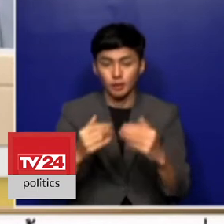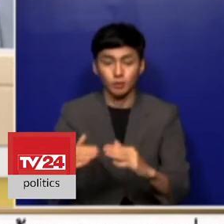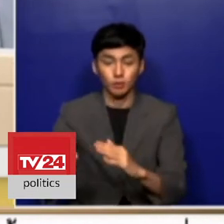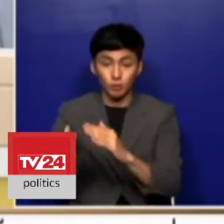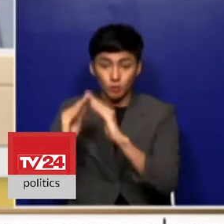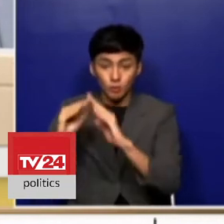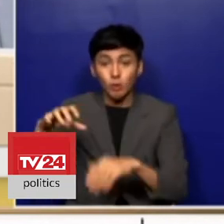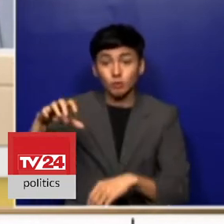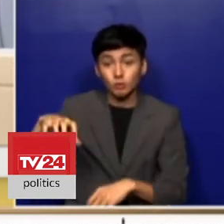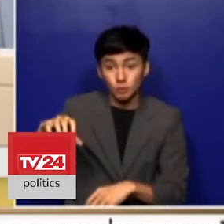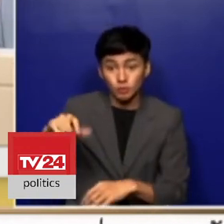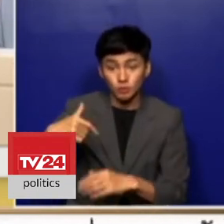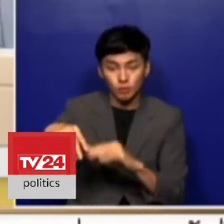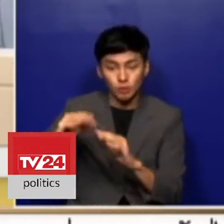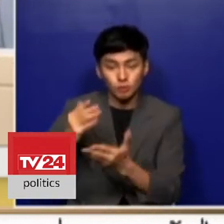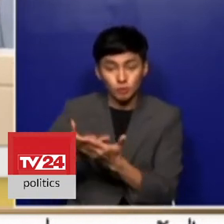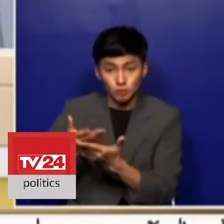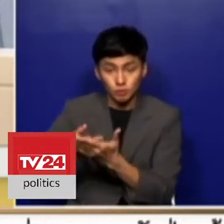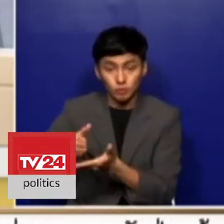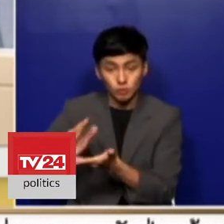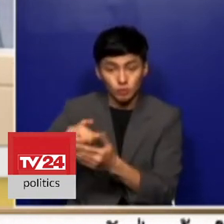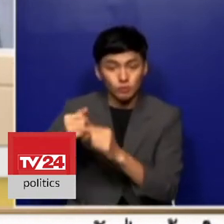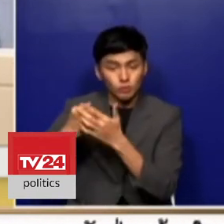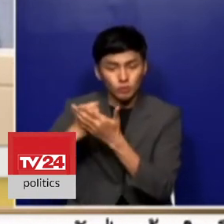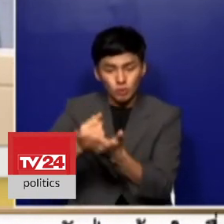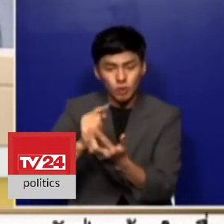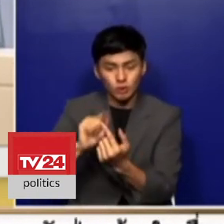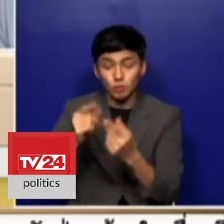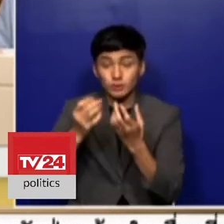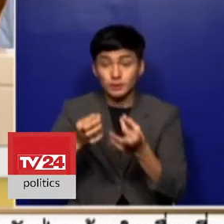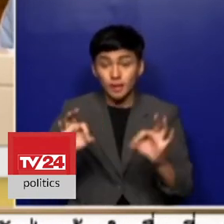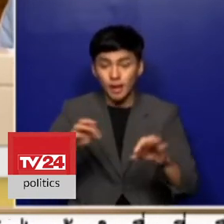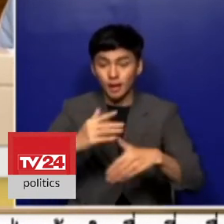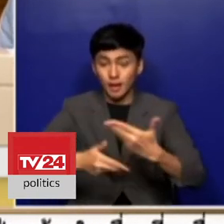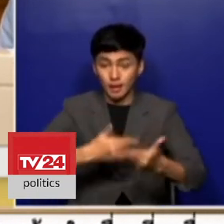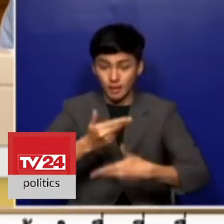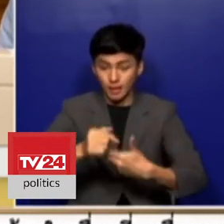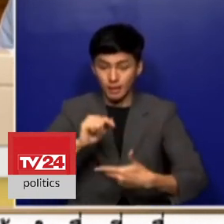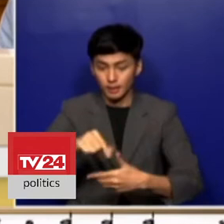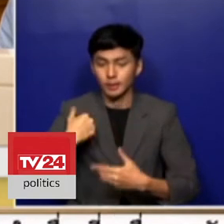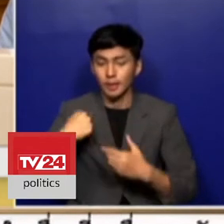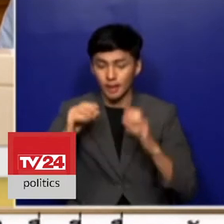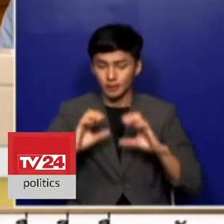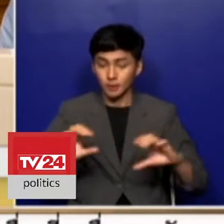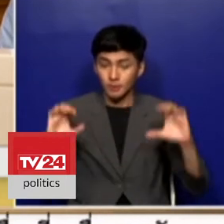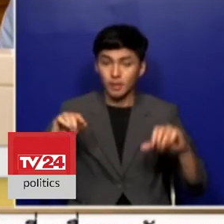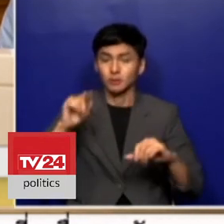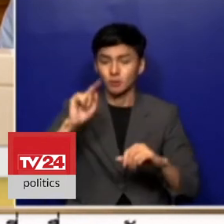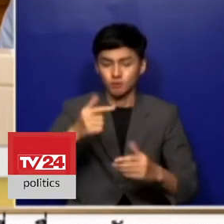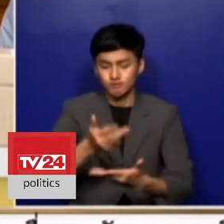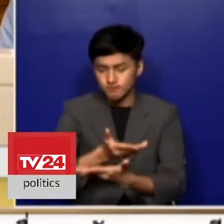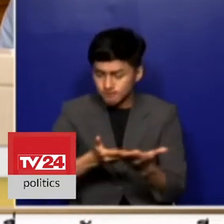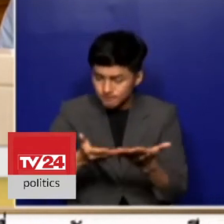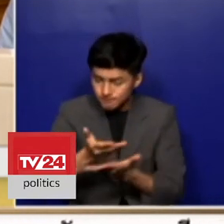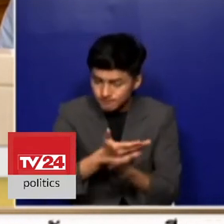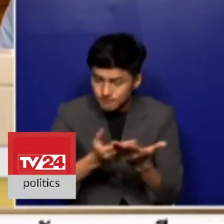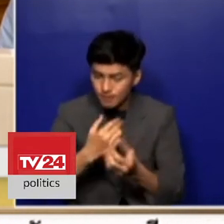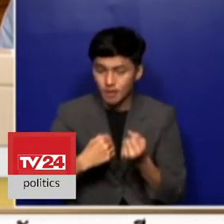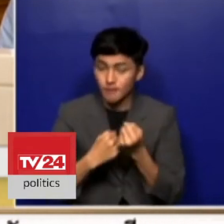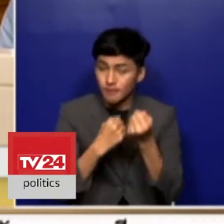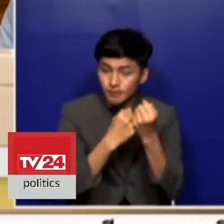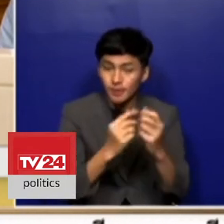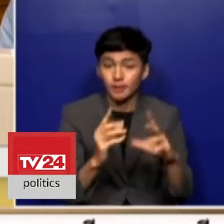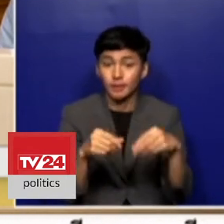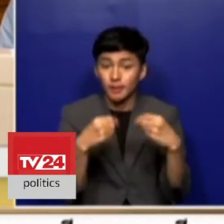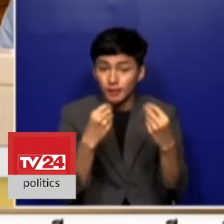เหลือผู้ได้รับผลกระทบจากการเปิดเสรีทางการค้าแล้วรัฐบาลควรพิจารณาผลักดันให้มีการ